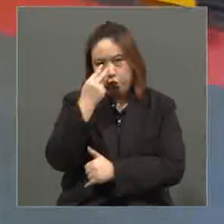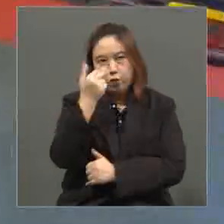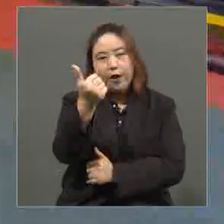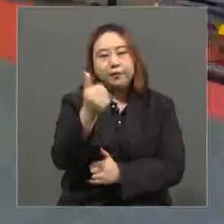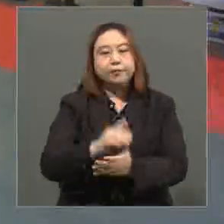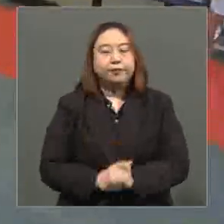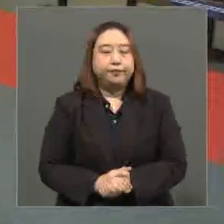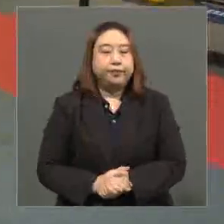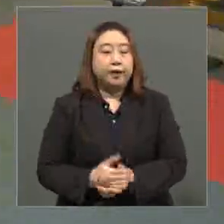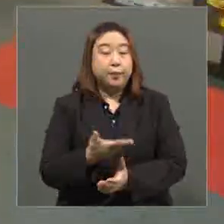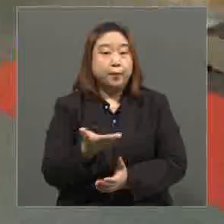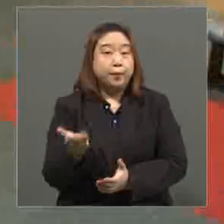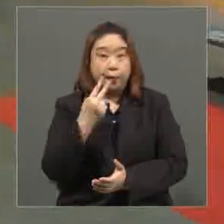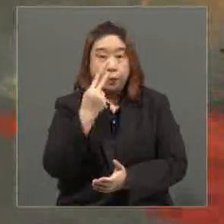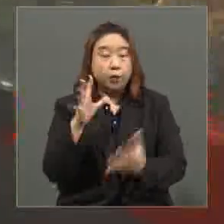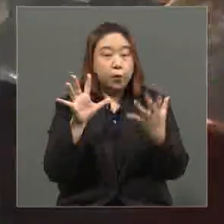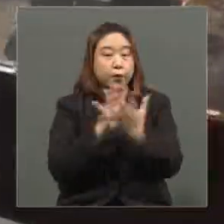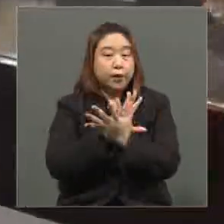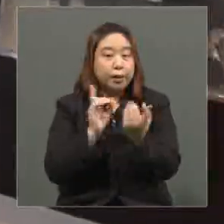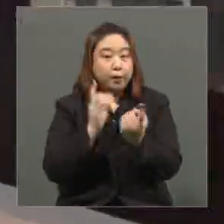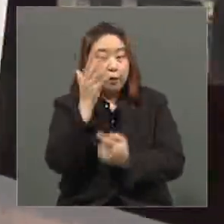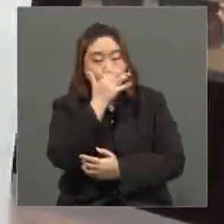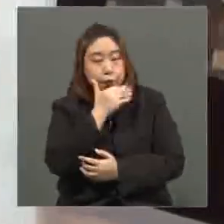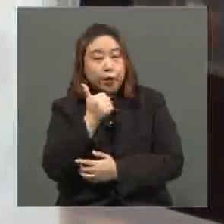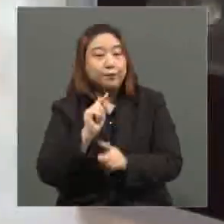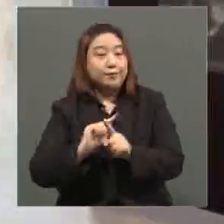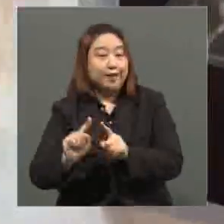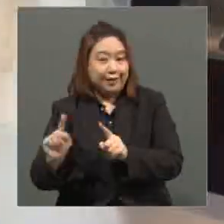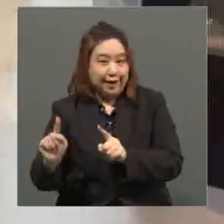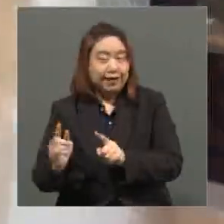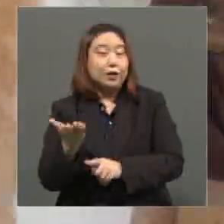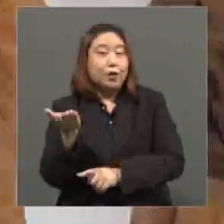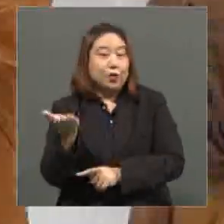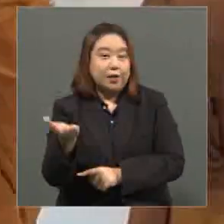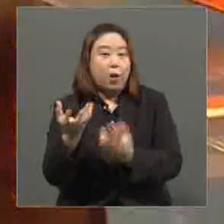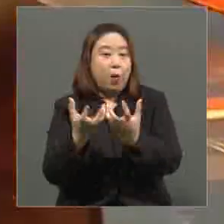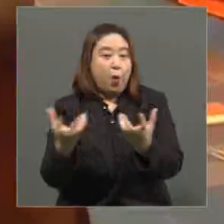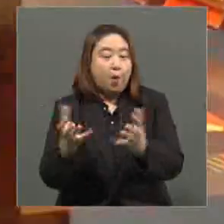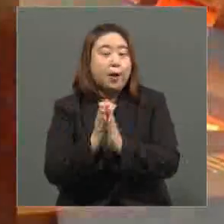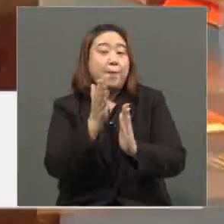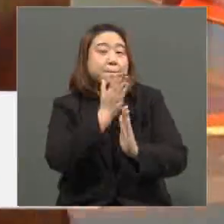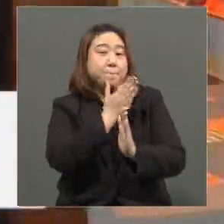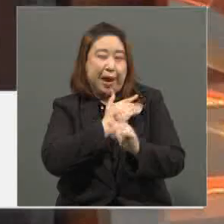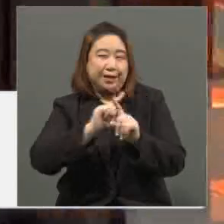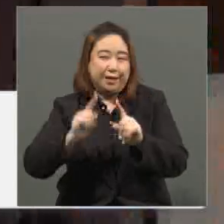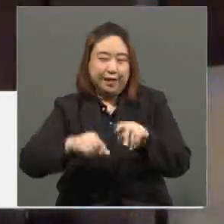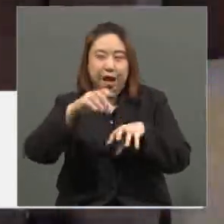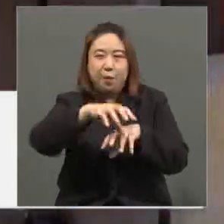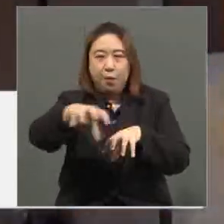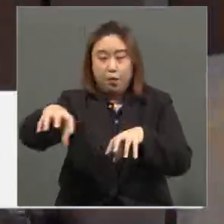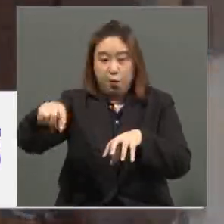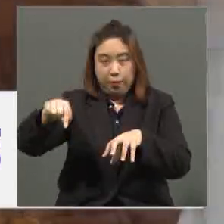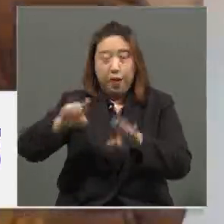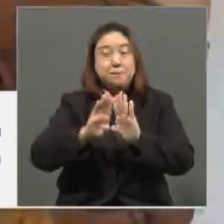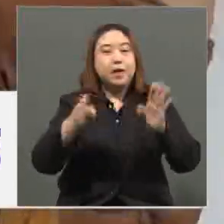สวยงามแล้วก็เรื่องของวัฒนธรรมต่างๆโดยทางพิพิธภัณฑ์พระพุทธคุณนะครับได้เปิดให้นักท่องเที่ยวเข้าชมฟรีตั้งแต่เมื่อช่วง